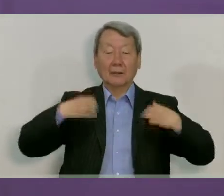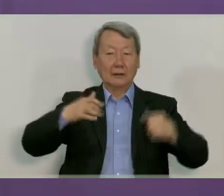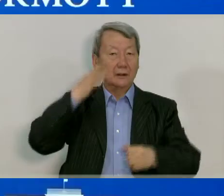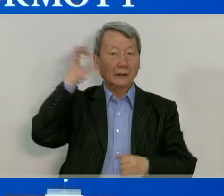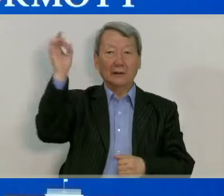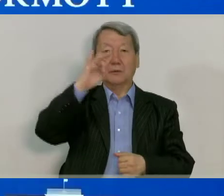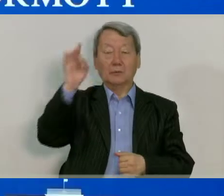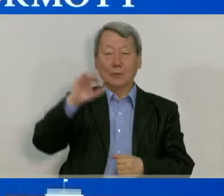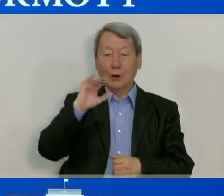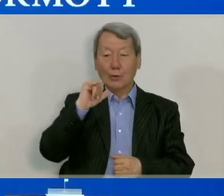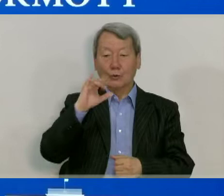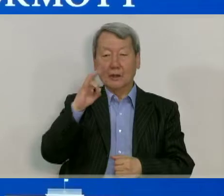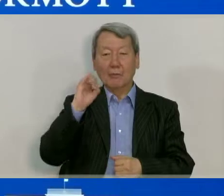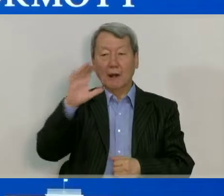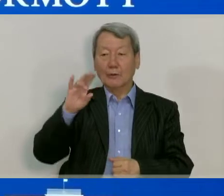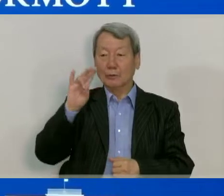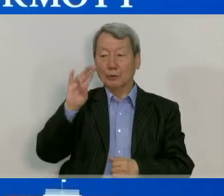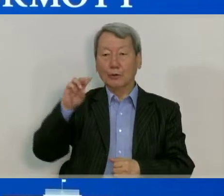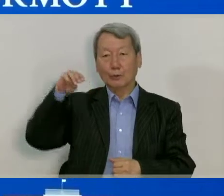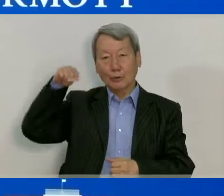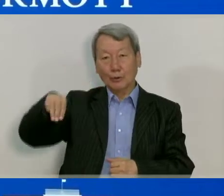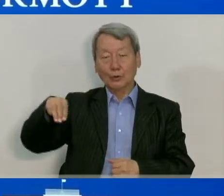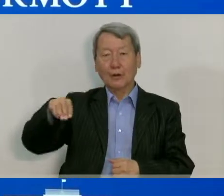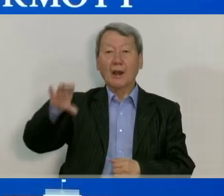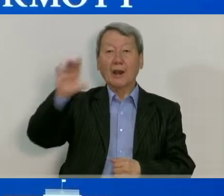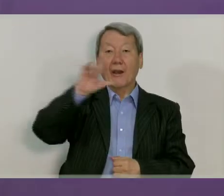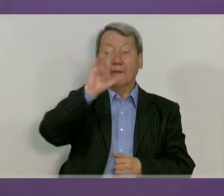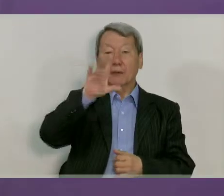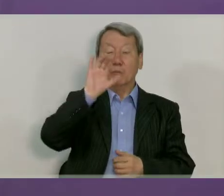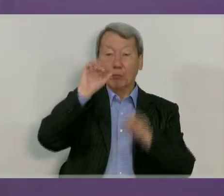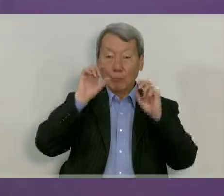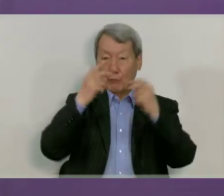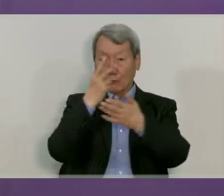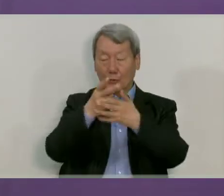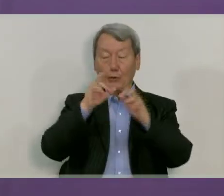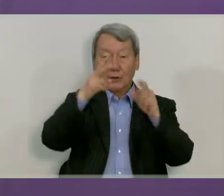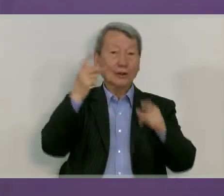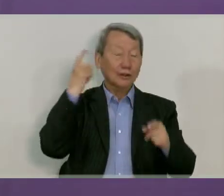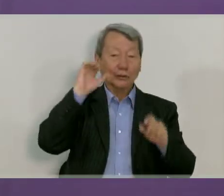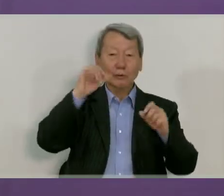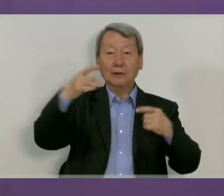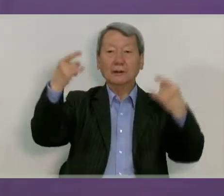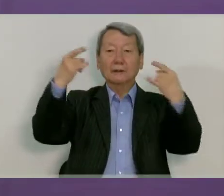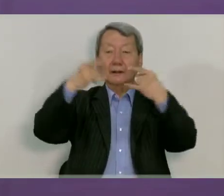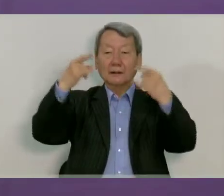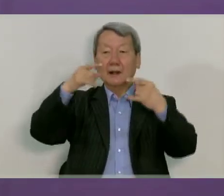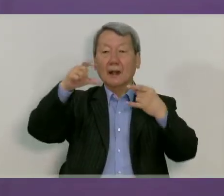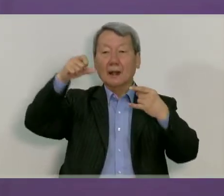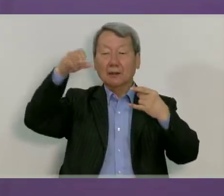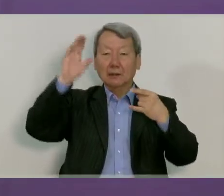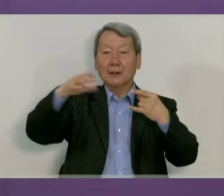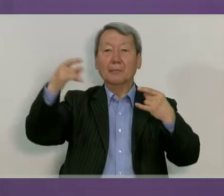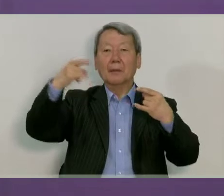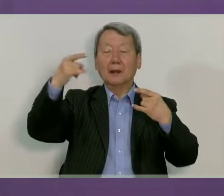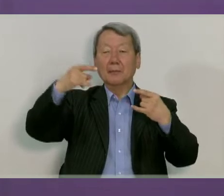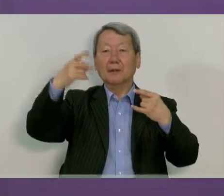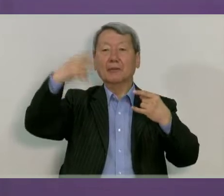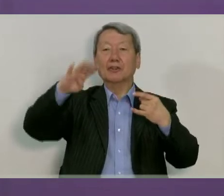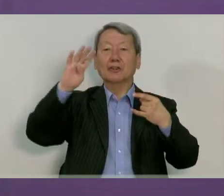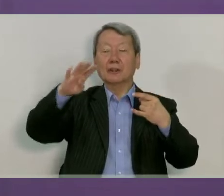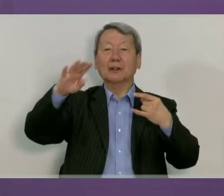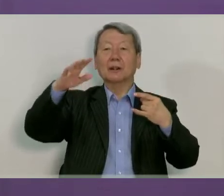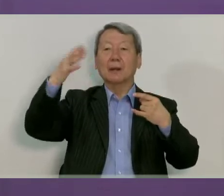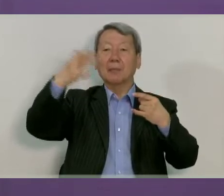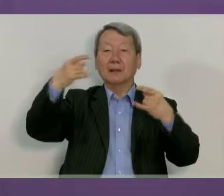здравоохранения Үсөнбаев Нурболот Төлөшович. Прямой эфир брифинга вы можете посмотреть и услышать на телеканалах ЛТР, КТРК, Алатау 24,